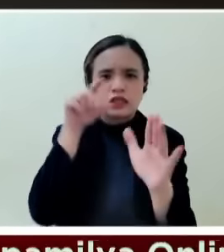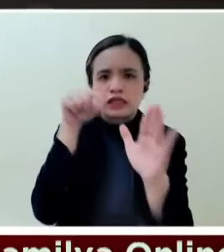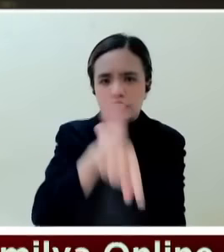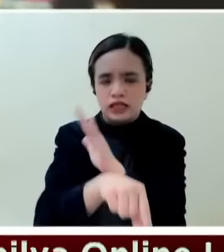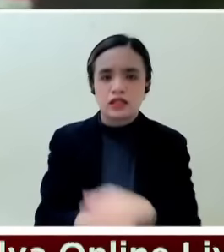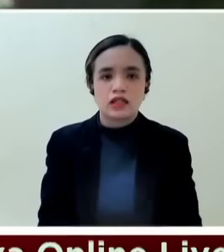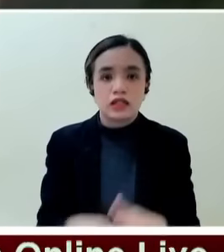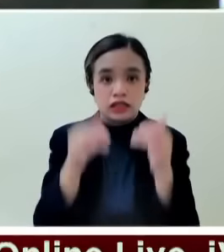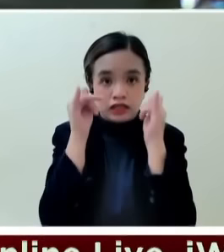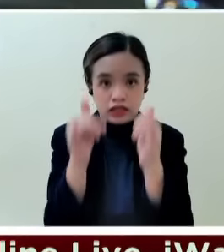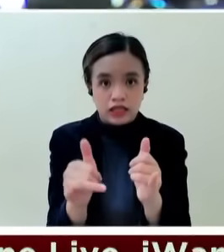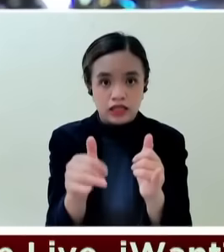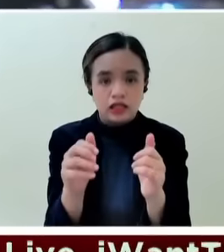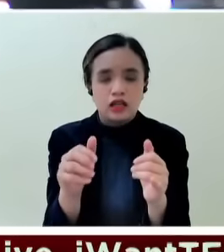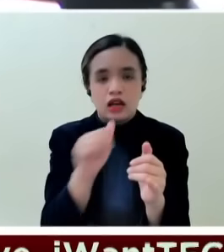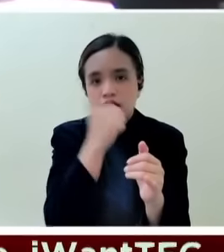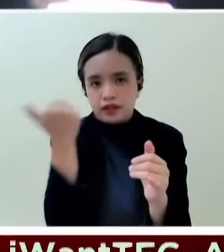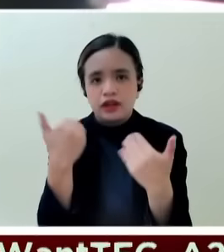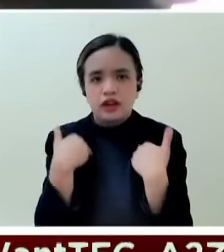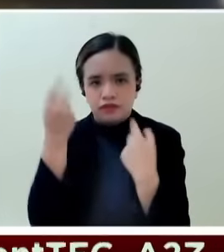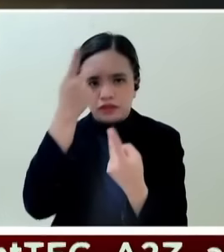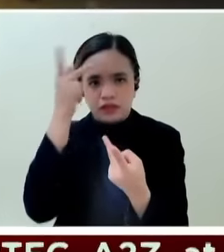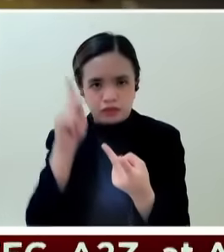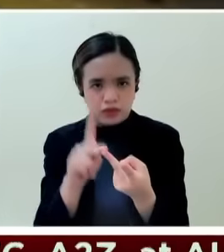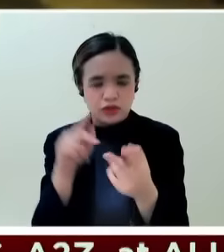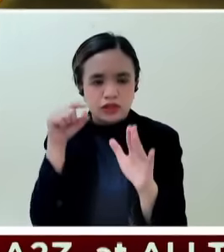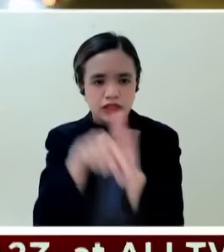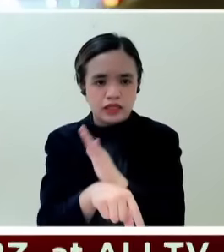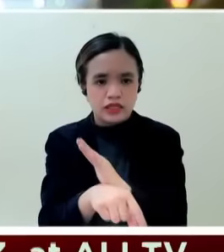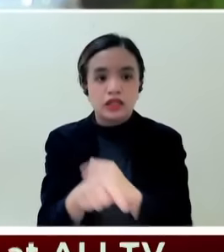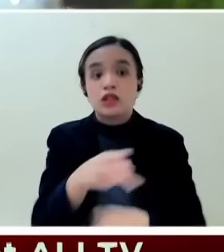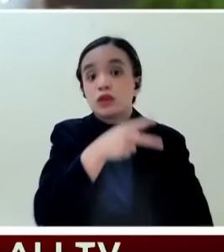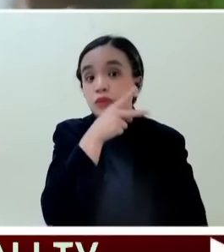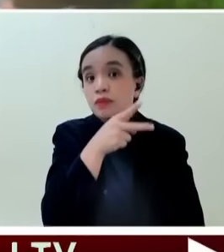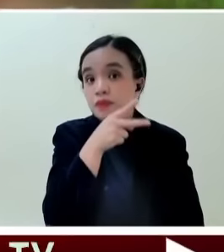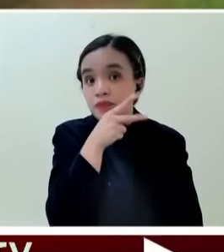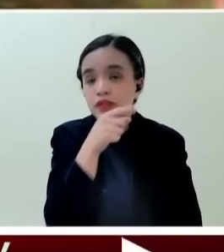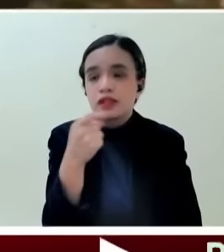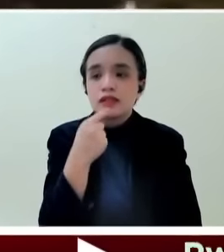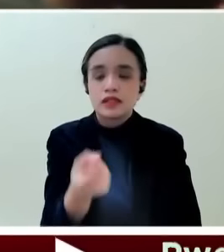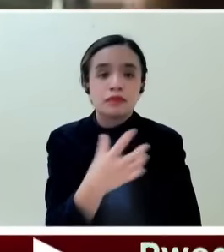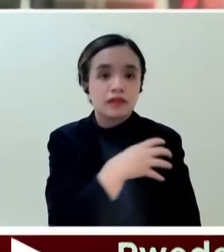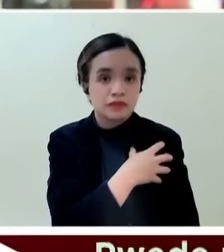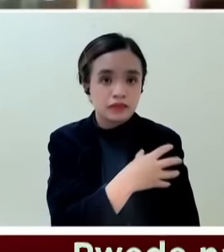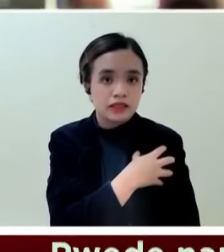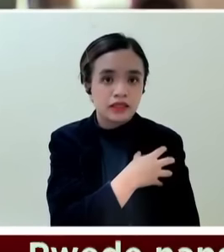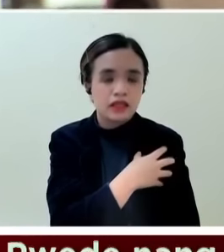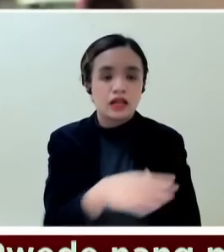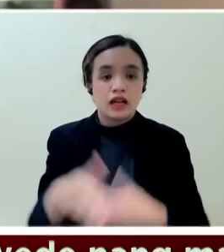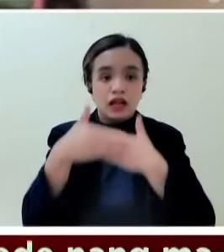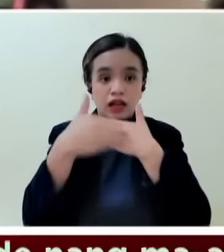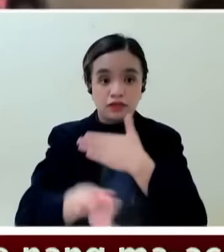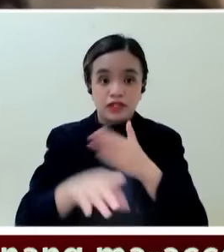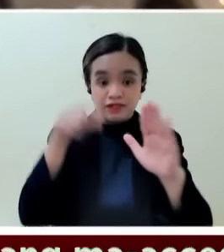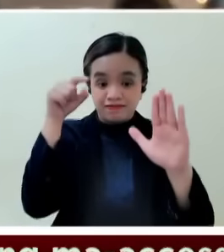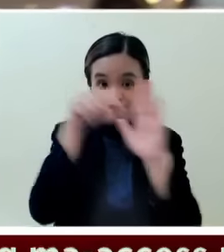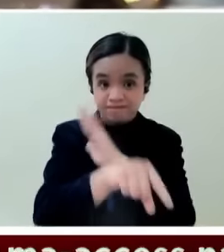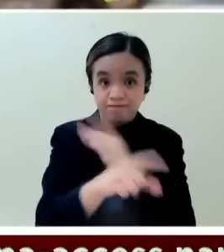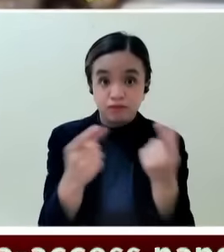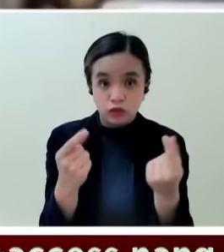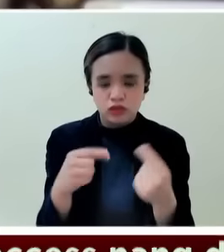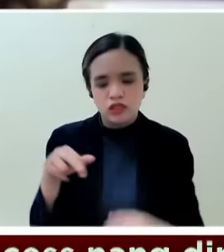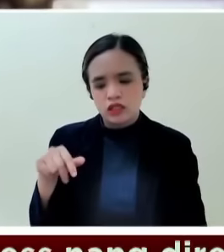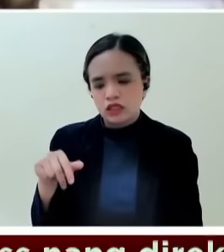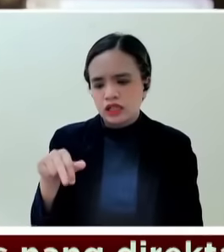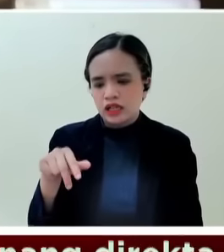isinasantabi yung iba pang motibo na posible, Sen. Ano? Yung namang person of interest, Sen, ayon sa PNP rin, matapos yung pamamaslang ay naglakad lamang